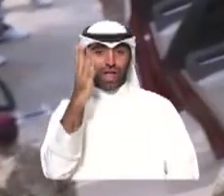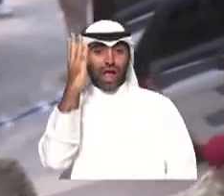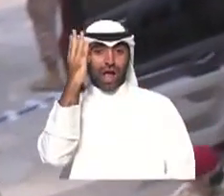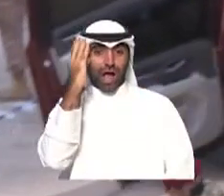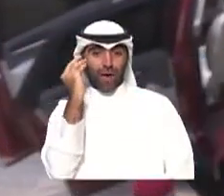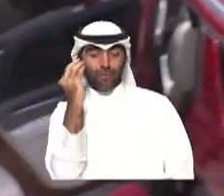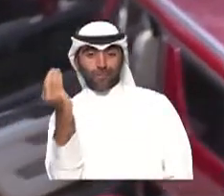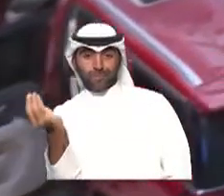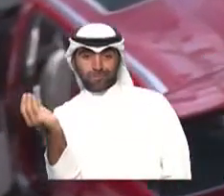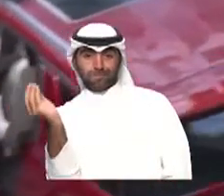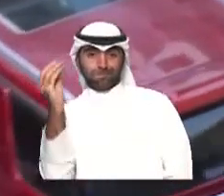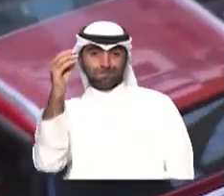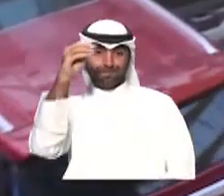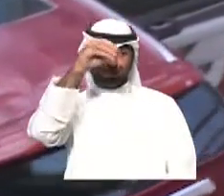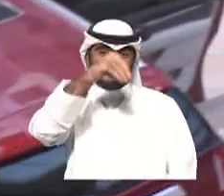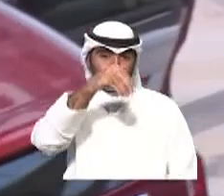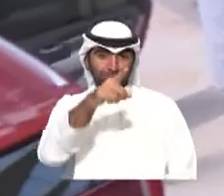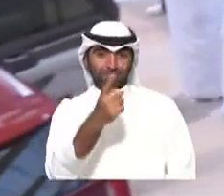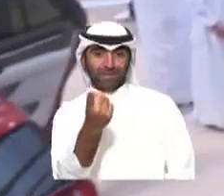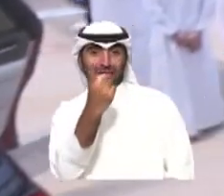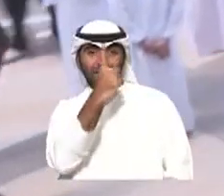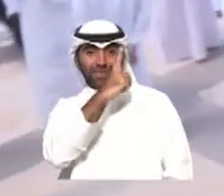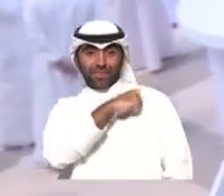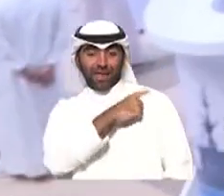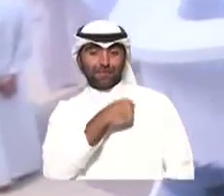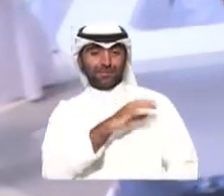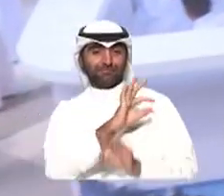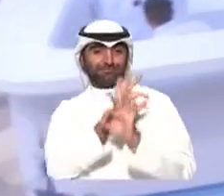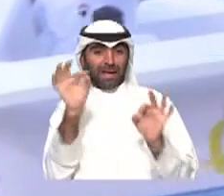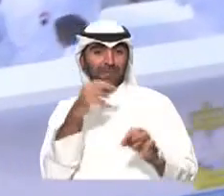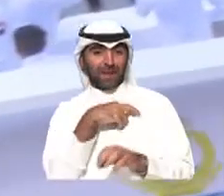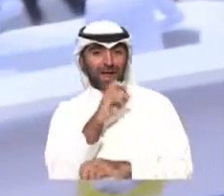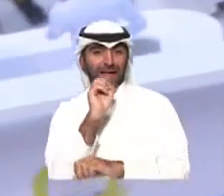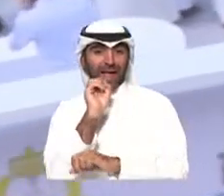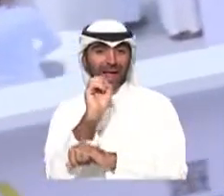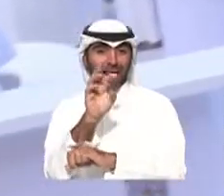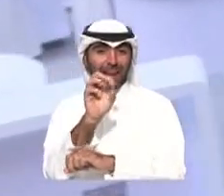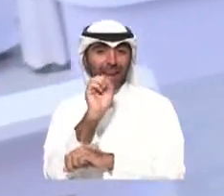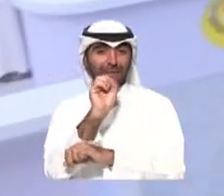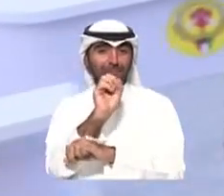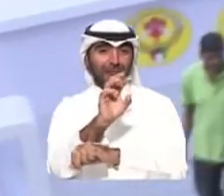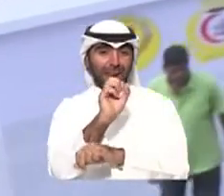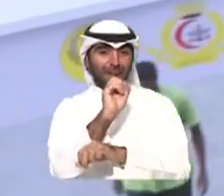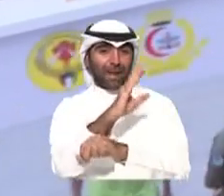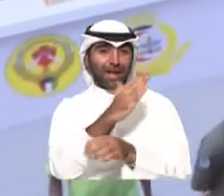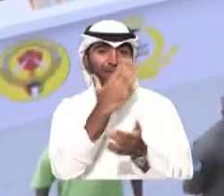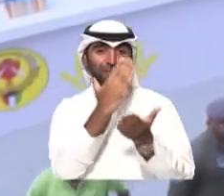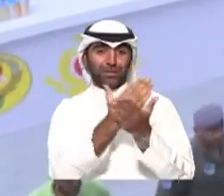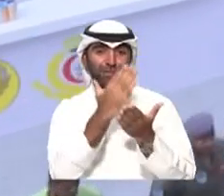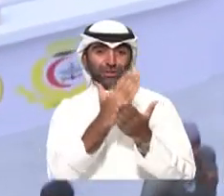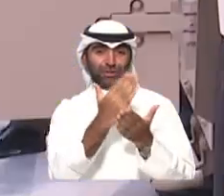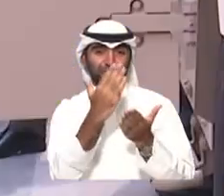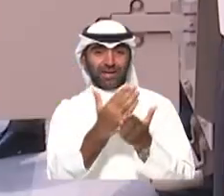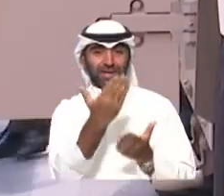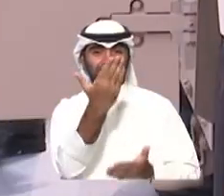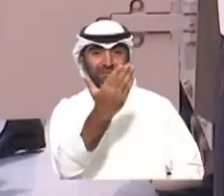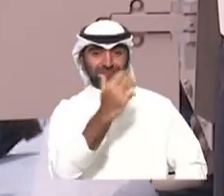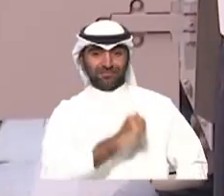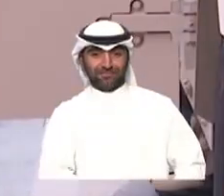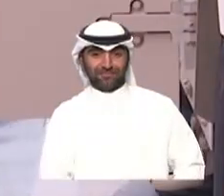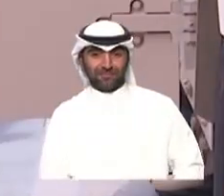العسكرية والخدمة الوطنية العسكرية. يشارك اليوم الجيش الكويتي في هذا البوث التحفيزي